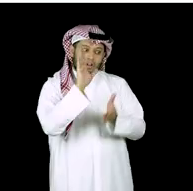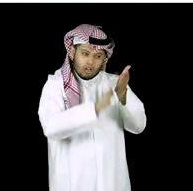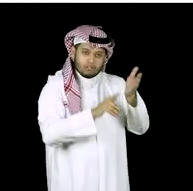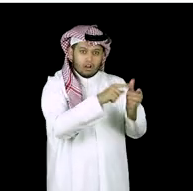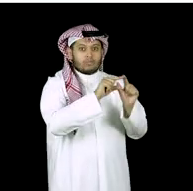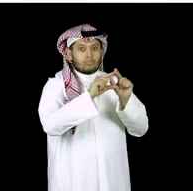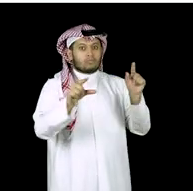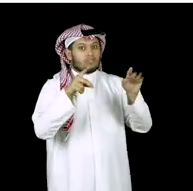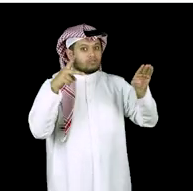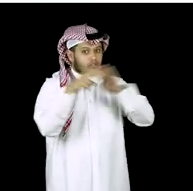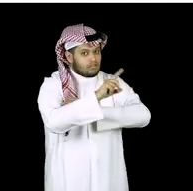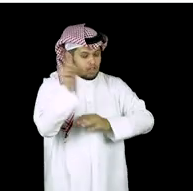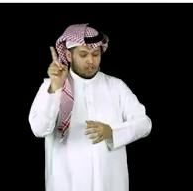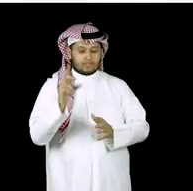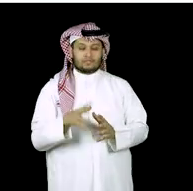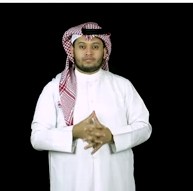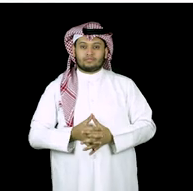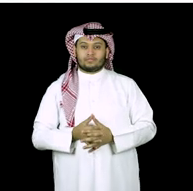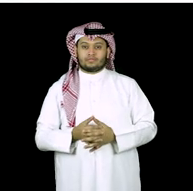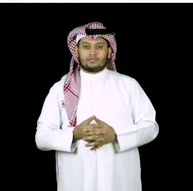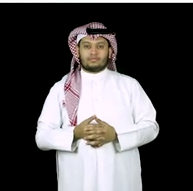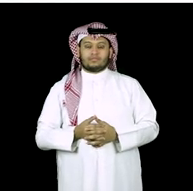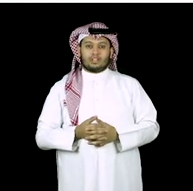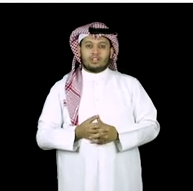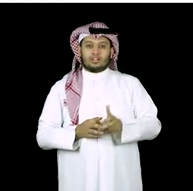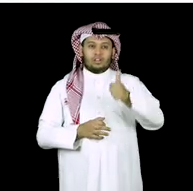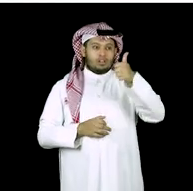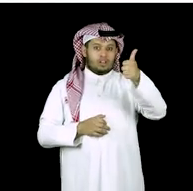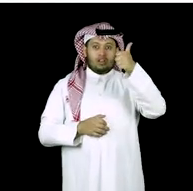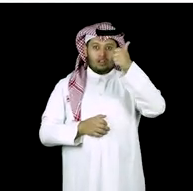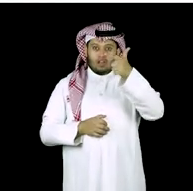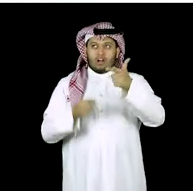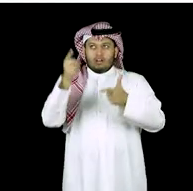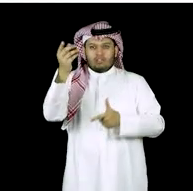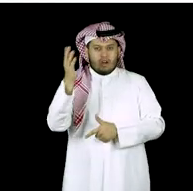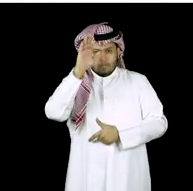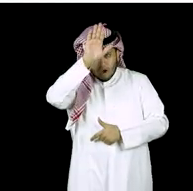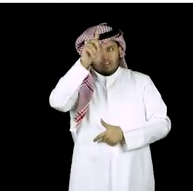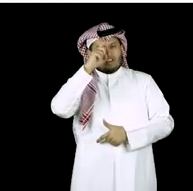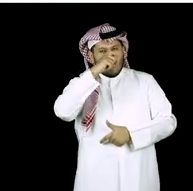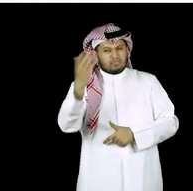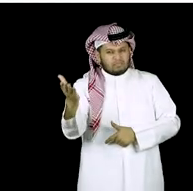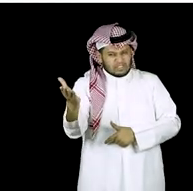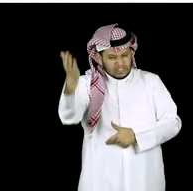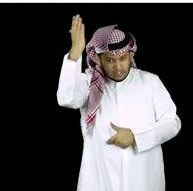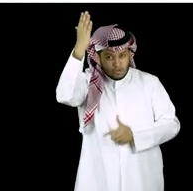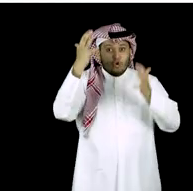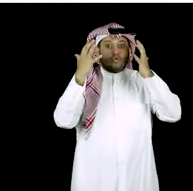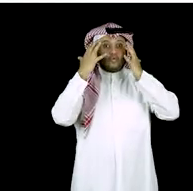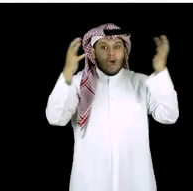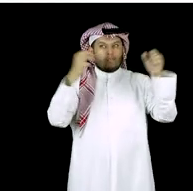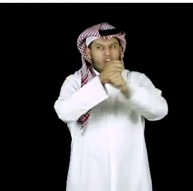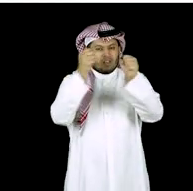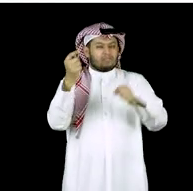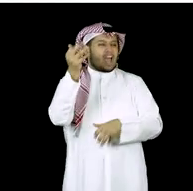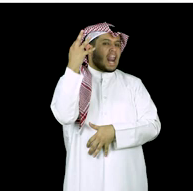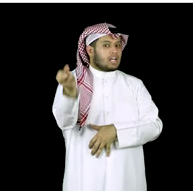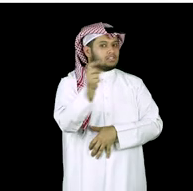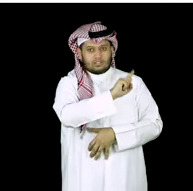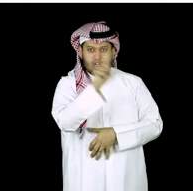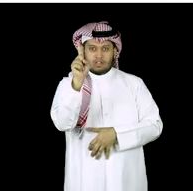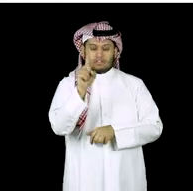نقضها. ثانيا، تعظيم أمر السلطان والعلماء وعدم التقليل من